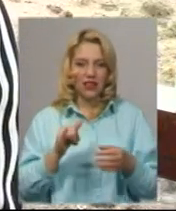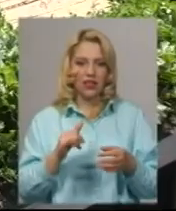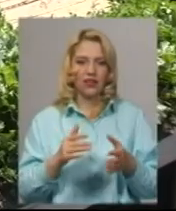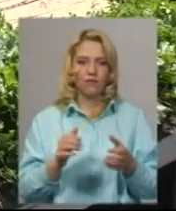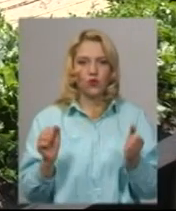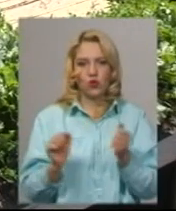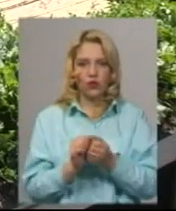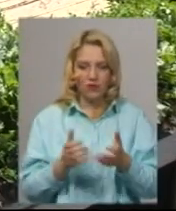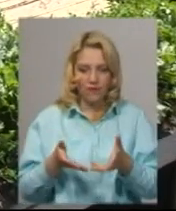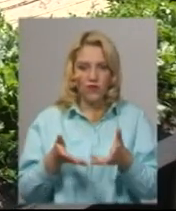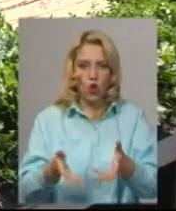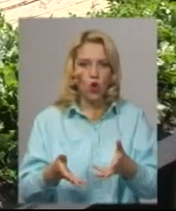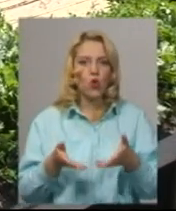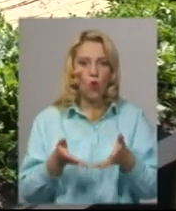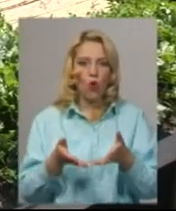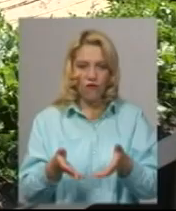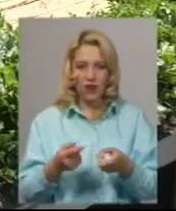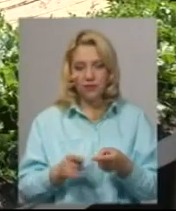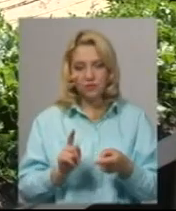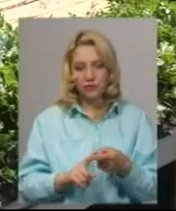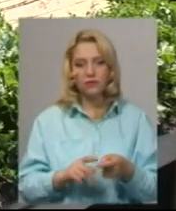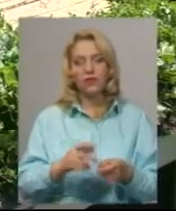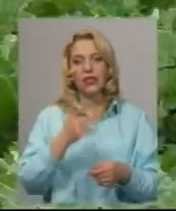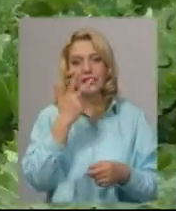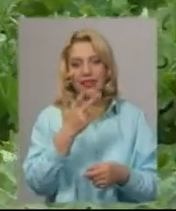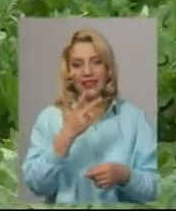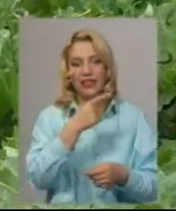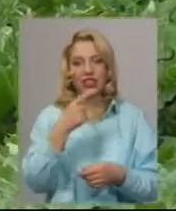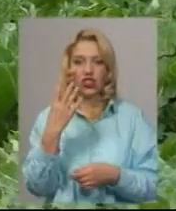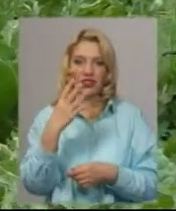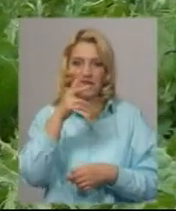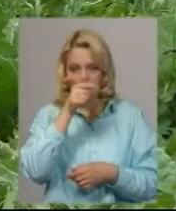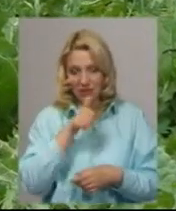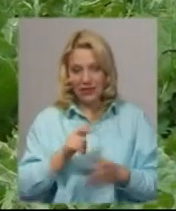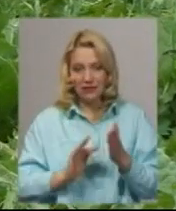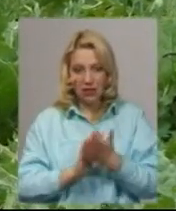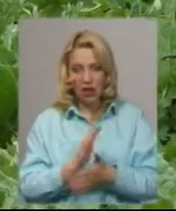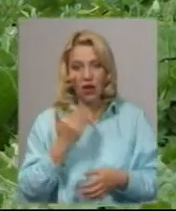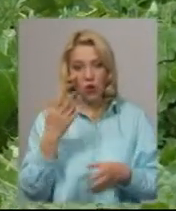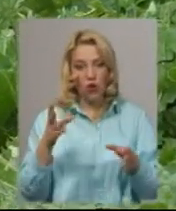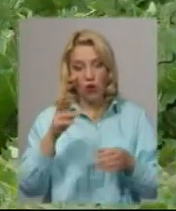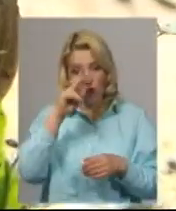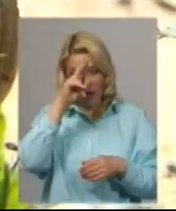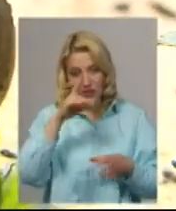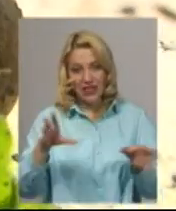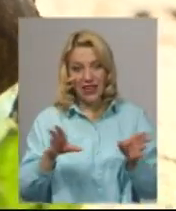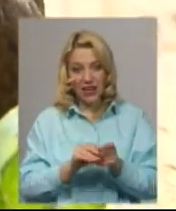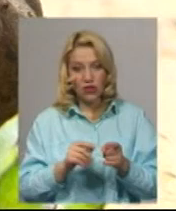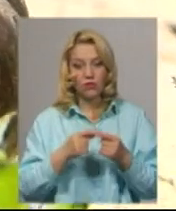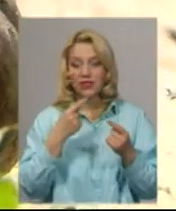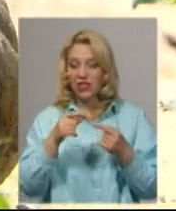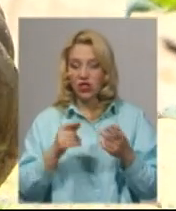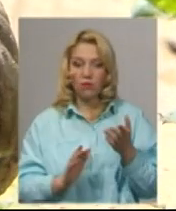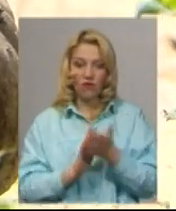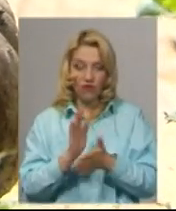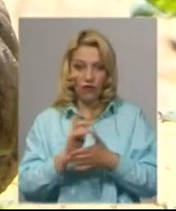духовці. Равлики виростають до потрібних розмірів за 4 місяці, додає Сергій Ланчук. Його равлики разом з іншими вирощеними в Україні равликами